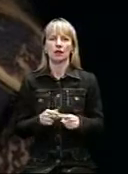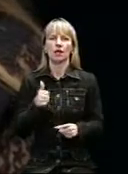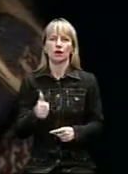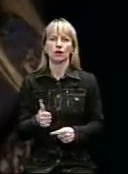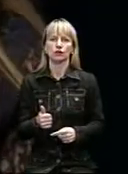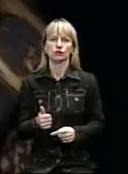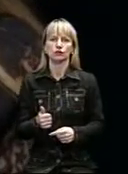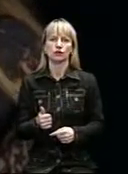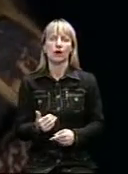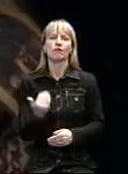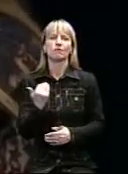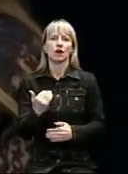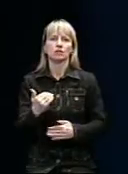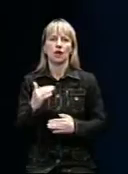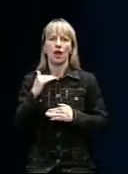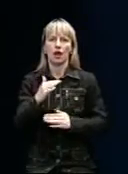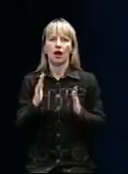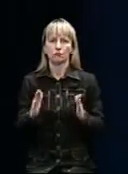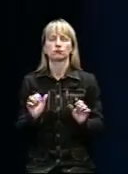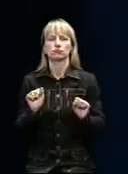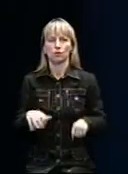ваші рамки, таке може бути.